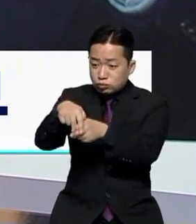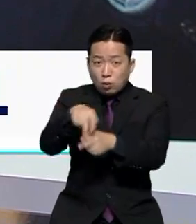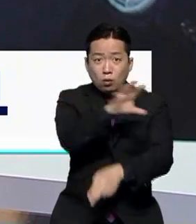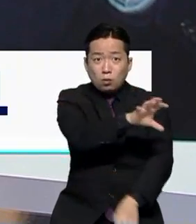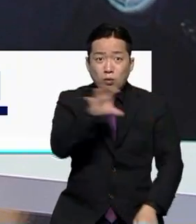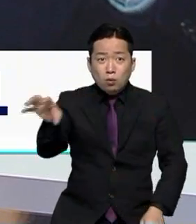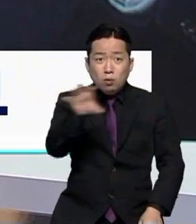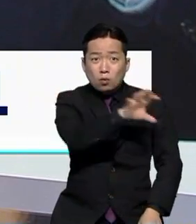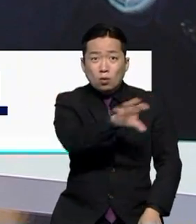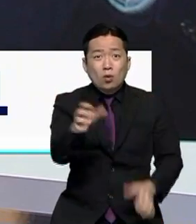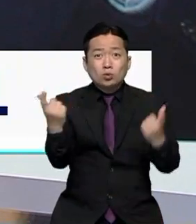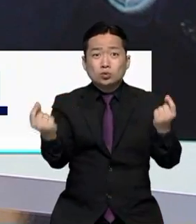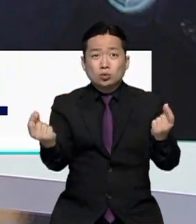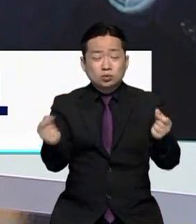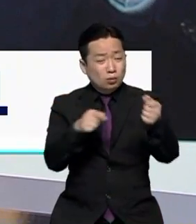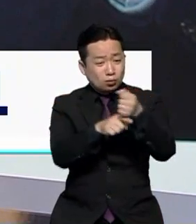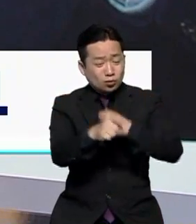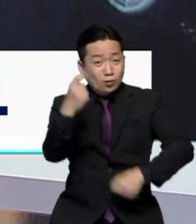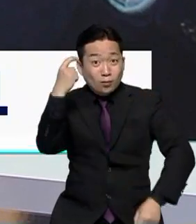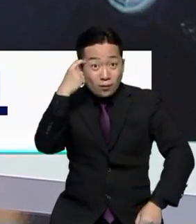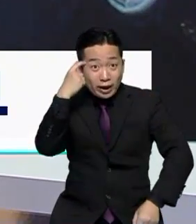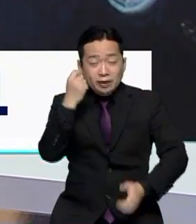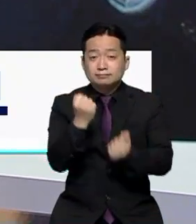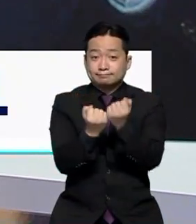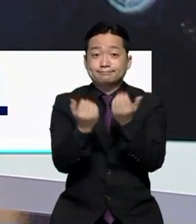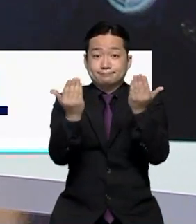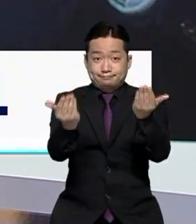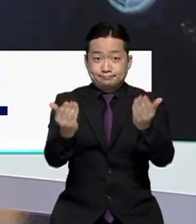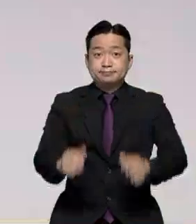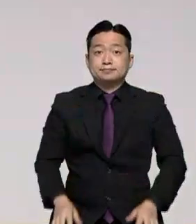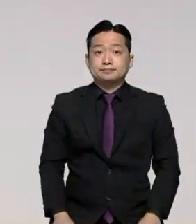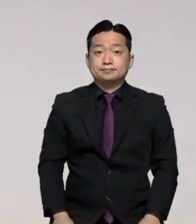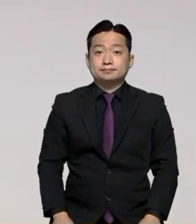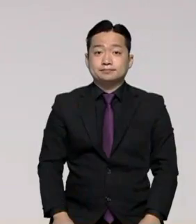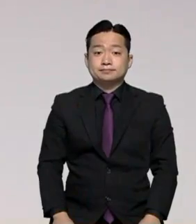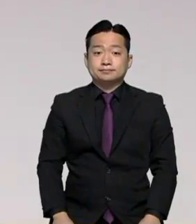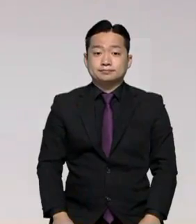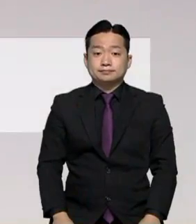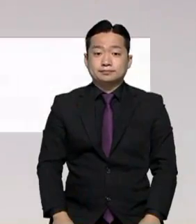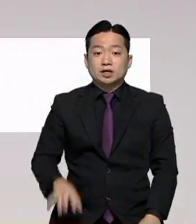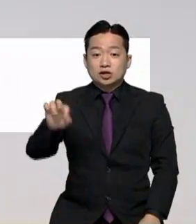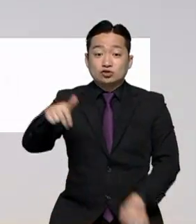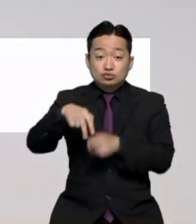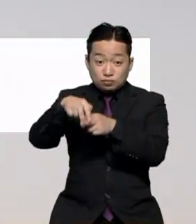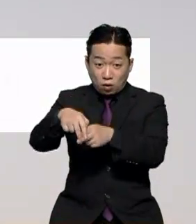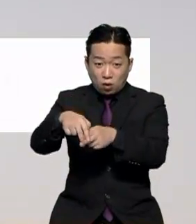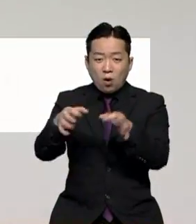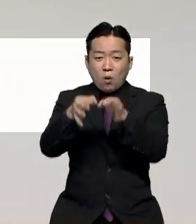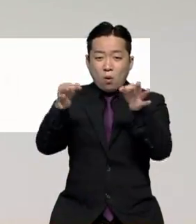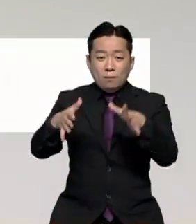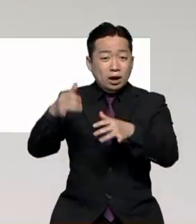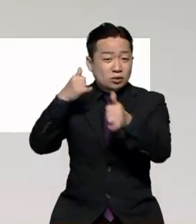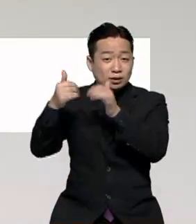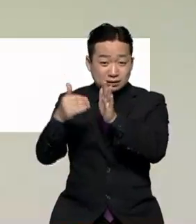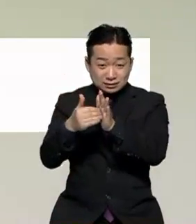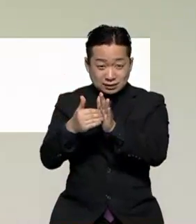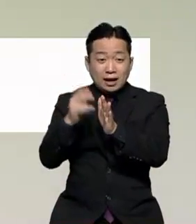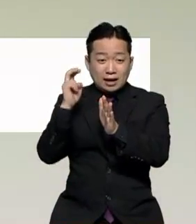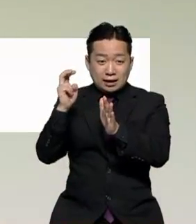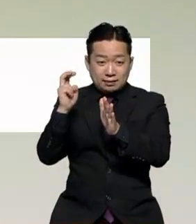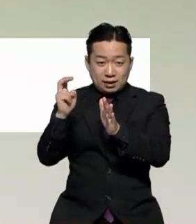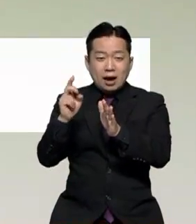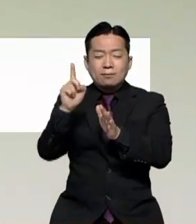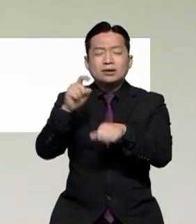닮은 공약이 많은 이유를 강청환 기자가 따져봤습니다. 윤석열 후보님, 우리 오랜만에 통한 것 같습니다.